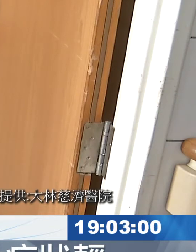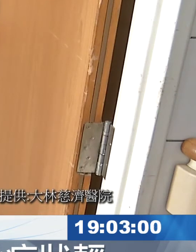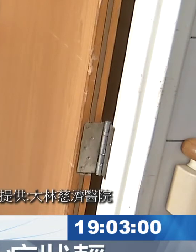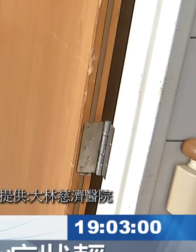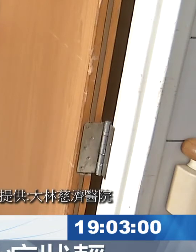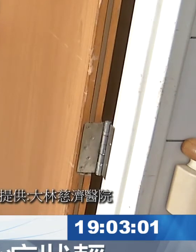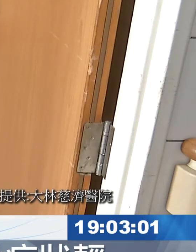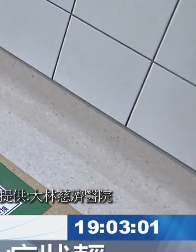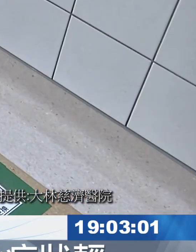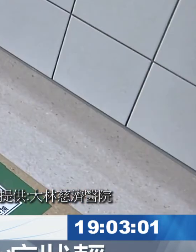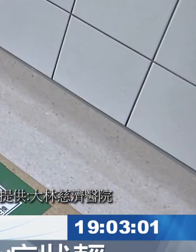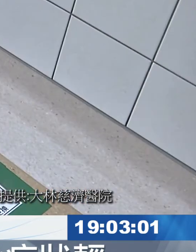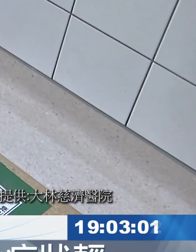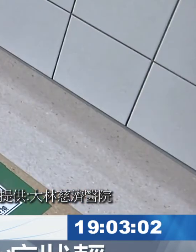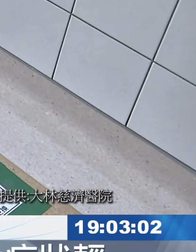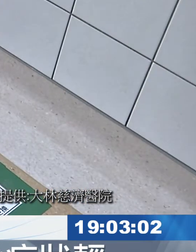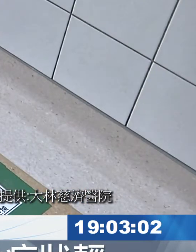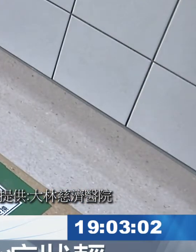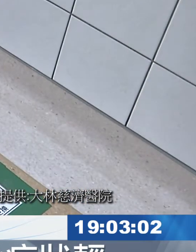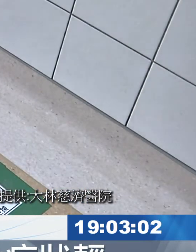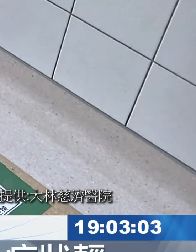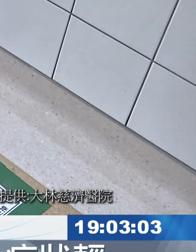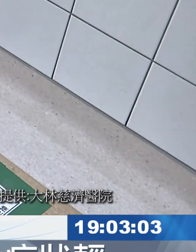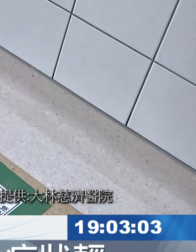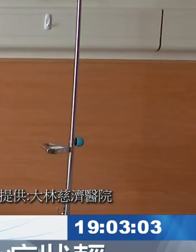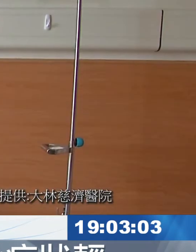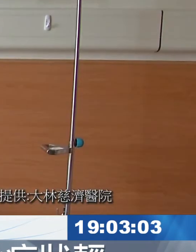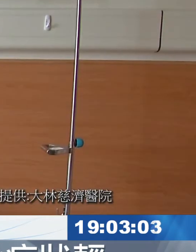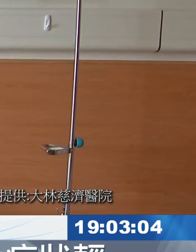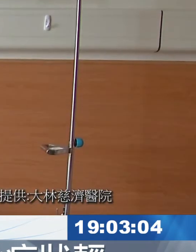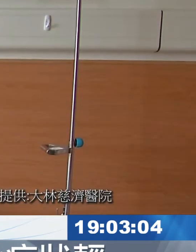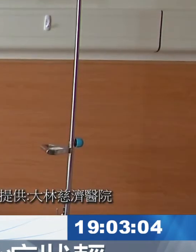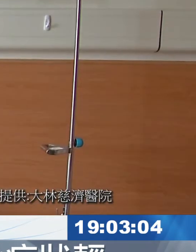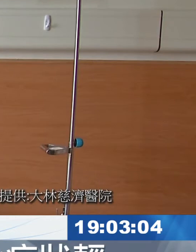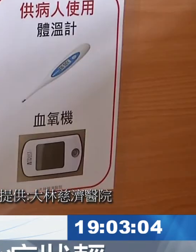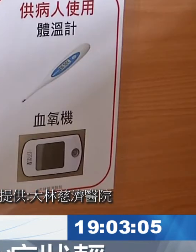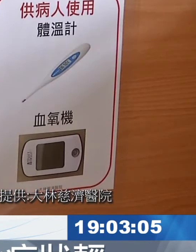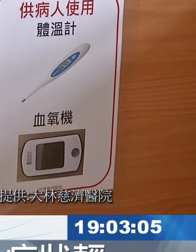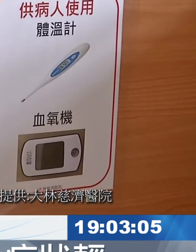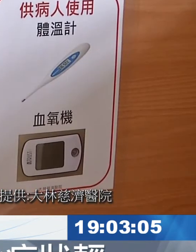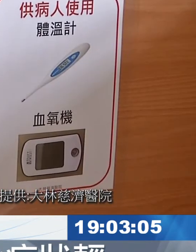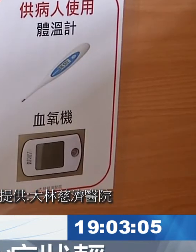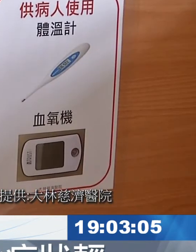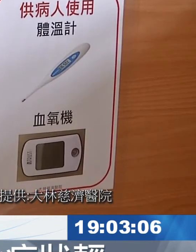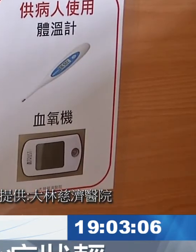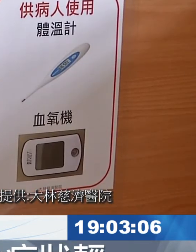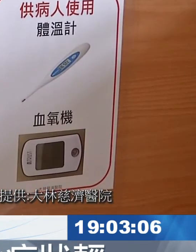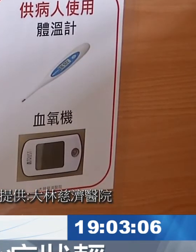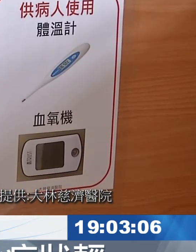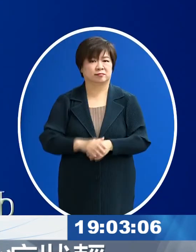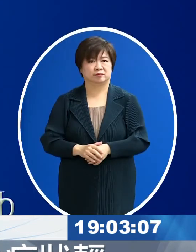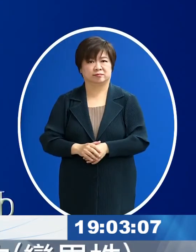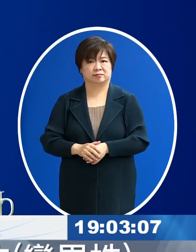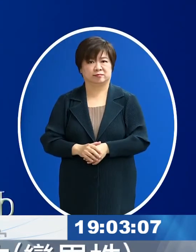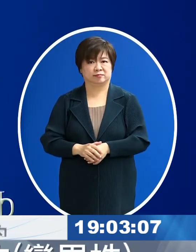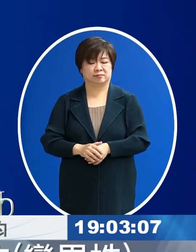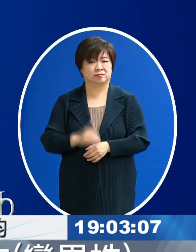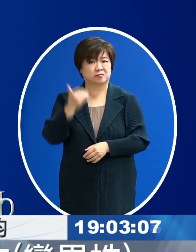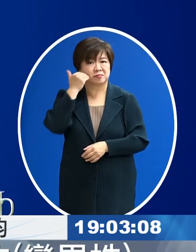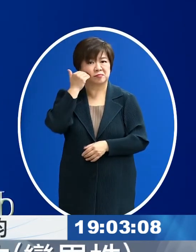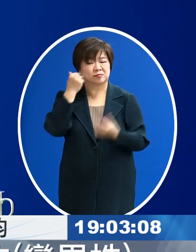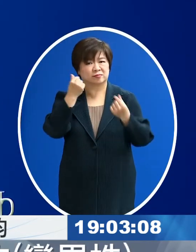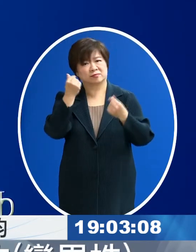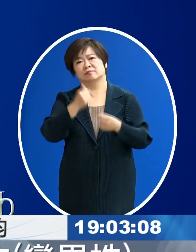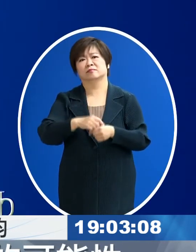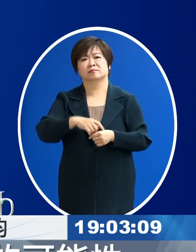放轻症患者2人一室接受治疗，但有人担心这样是否增加交叉感染风险。 如果是这个希腊字母